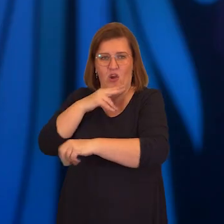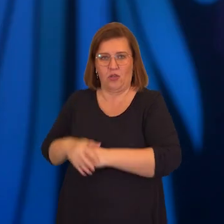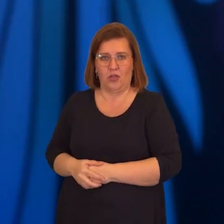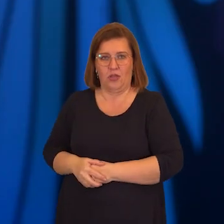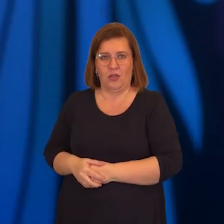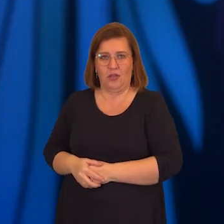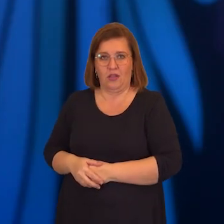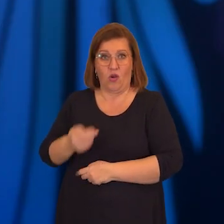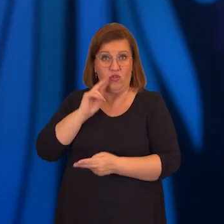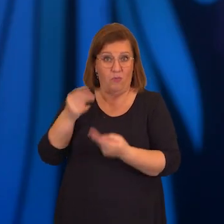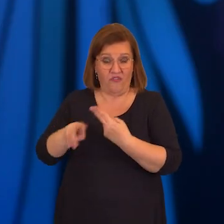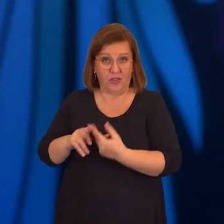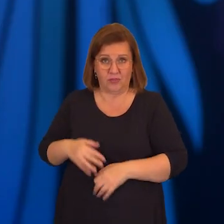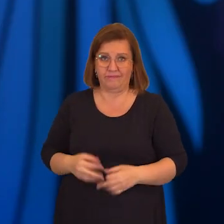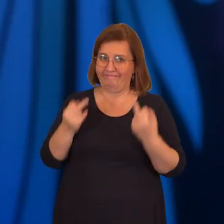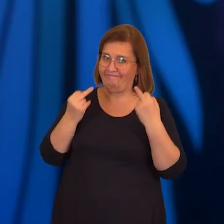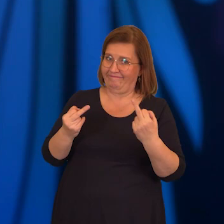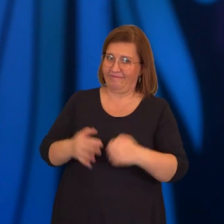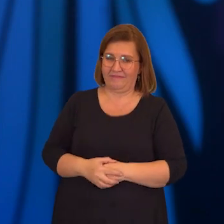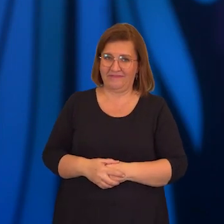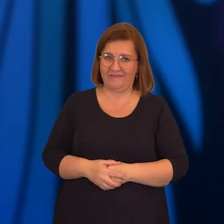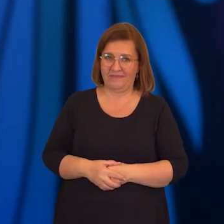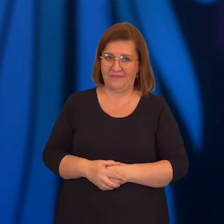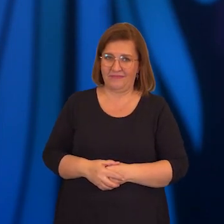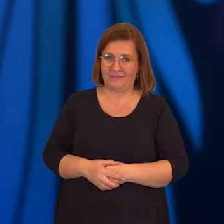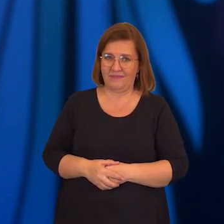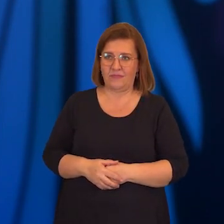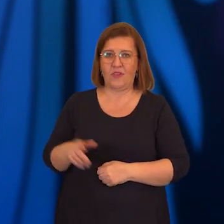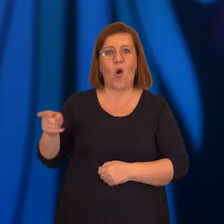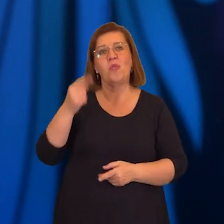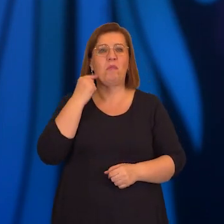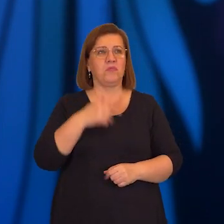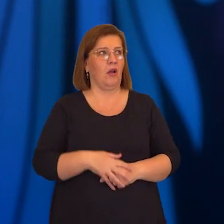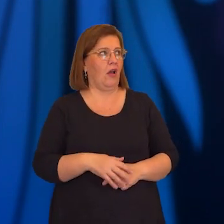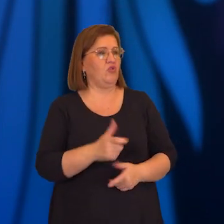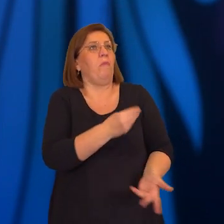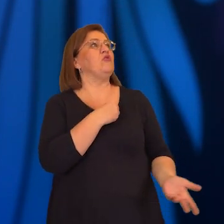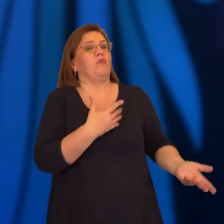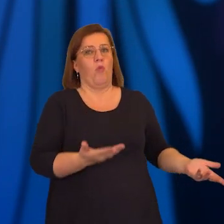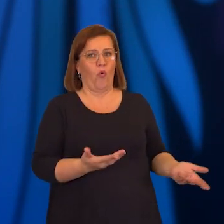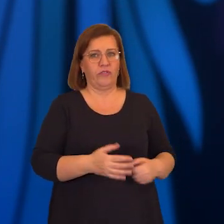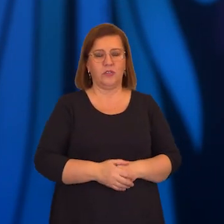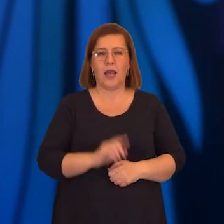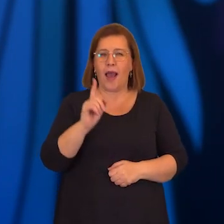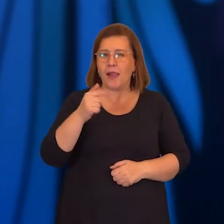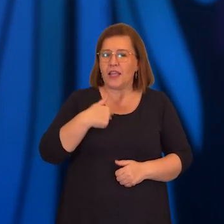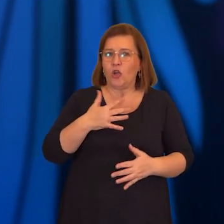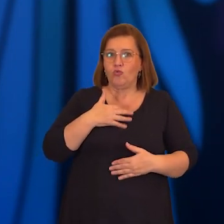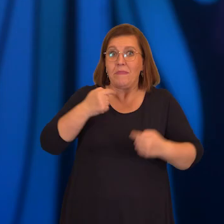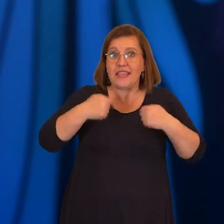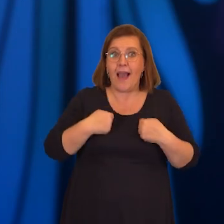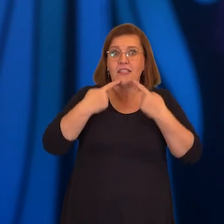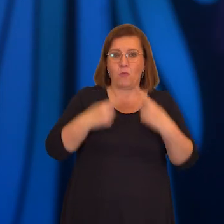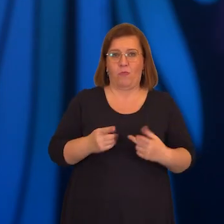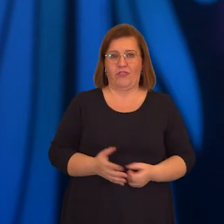odpowiedź? Taka, co ty mi tu będziesz mówić? Ale jednocześnie to ja byłam wtedy odpowiedzialna za tą rzekę, bo właśnie